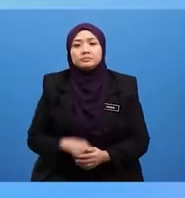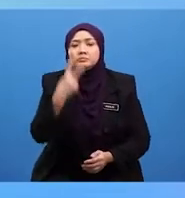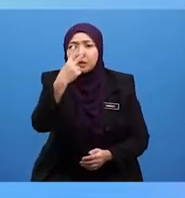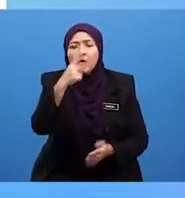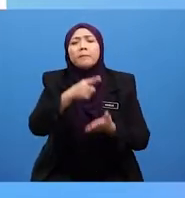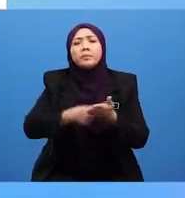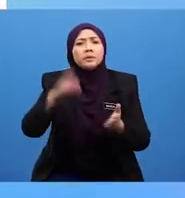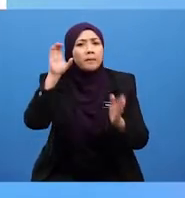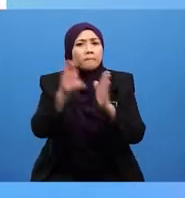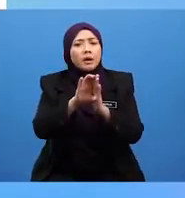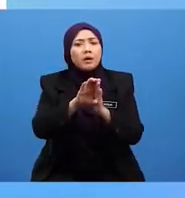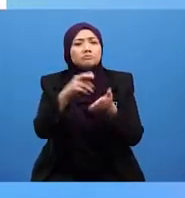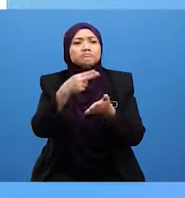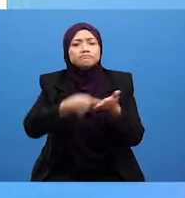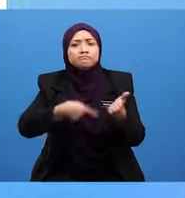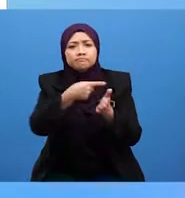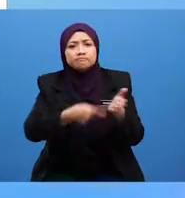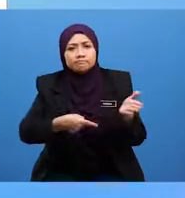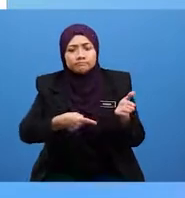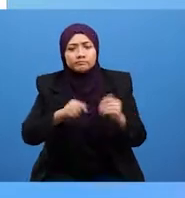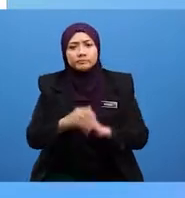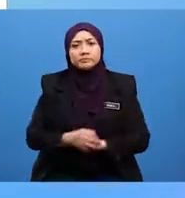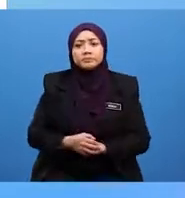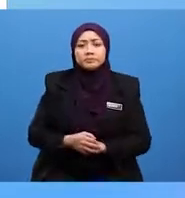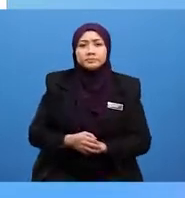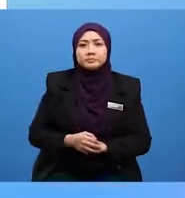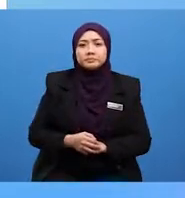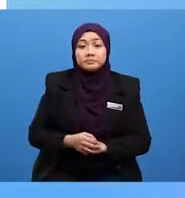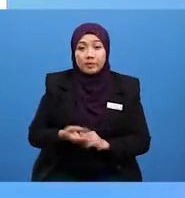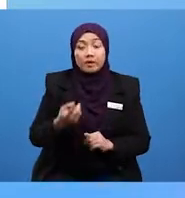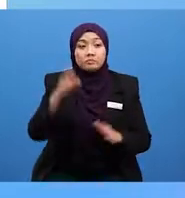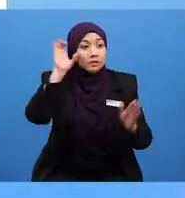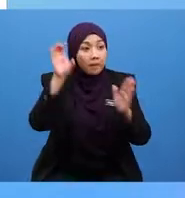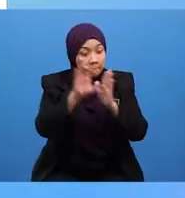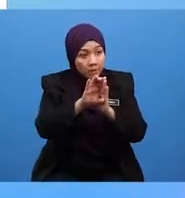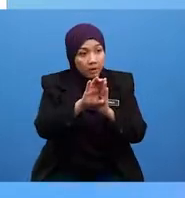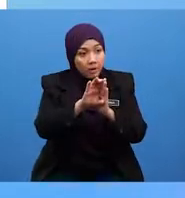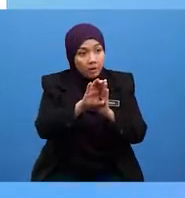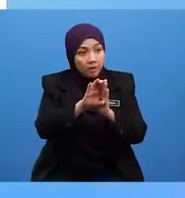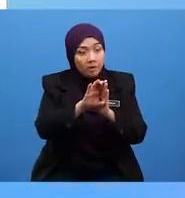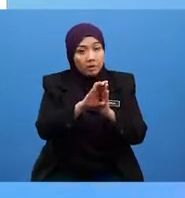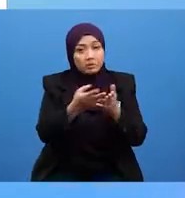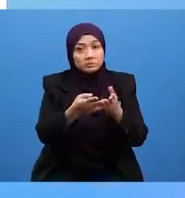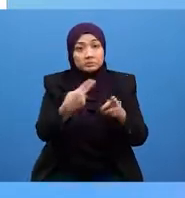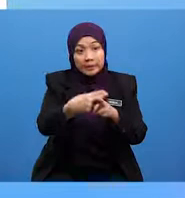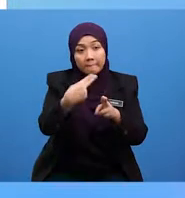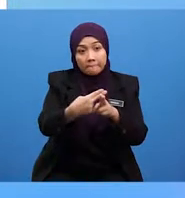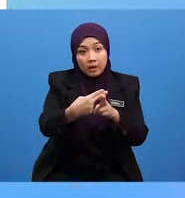ini, murid-murid? Ya, gambar ini menunjukkan apa